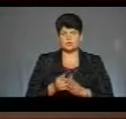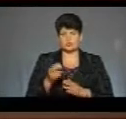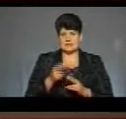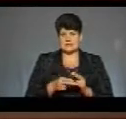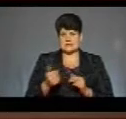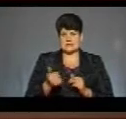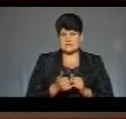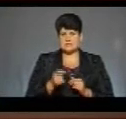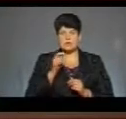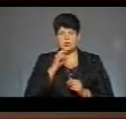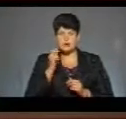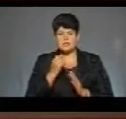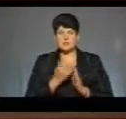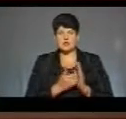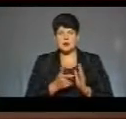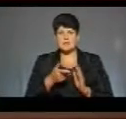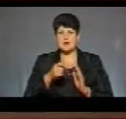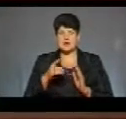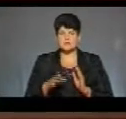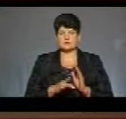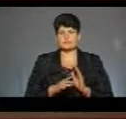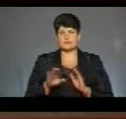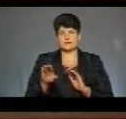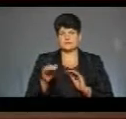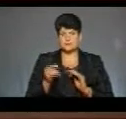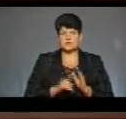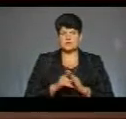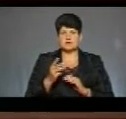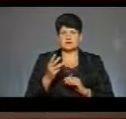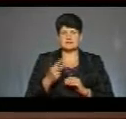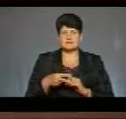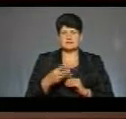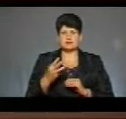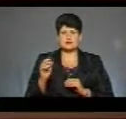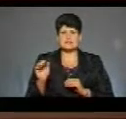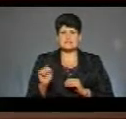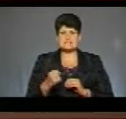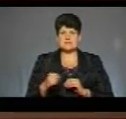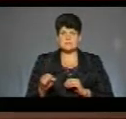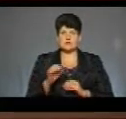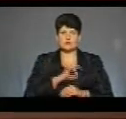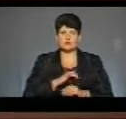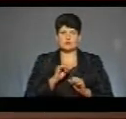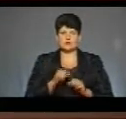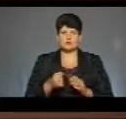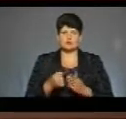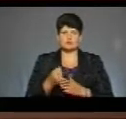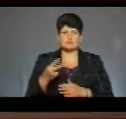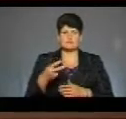тижня. В Україні програма «Газовий депозит» стартувала 23 серпня, скористатися нею можна до 25